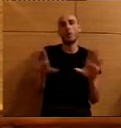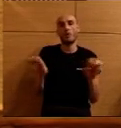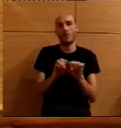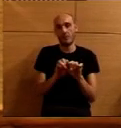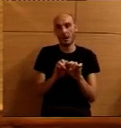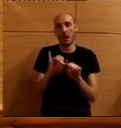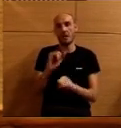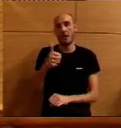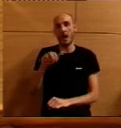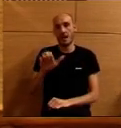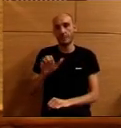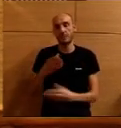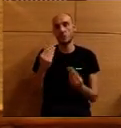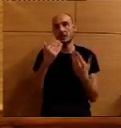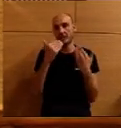Gracias, señor Giner.